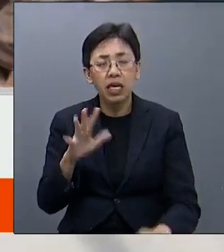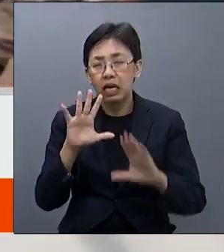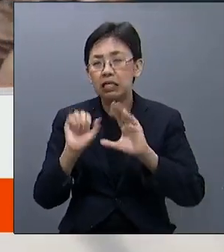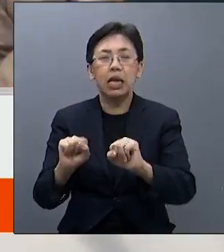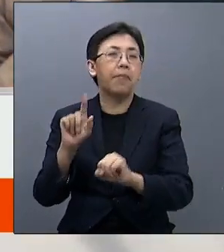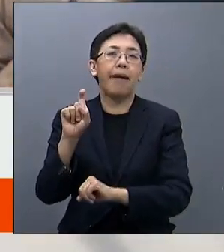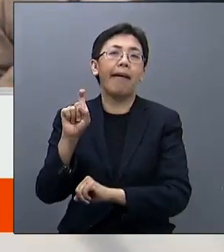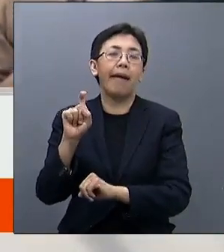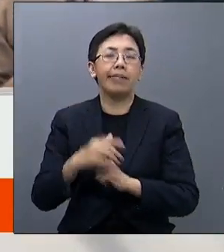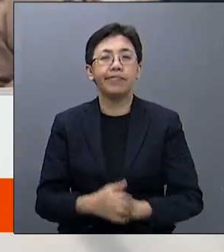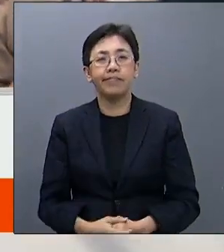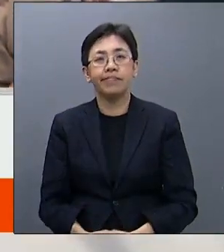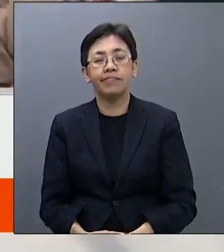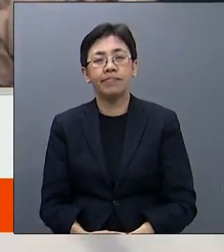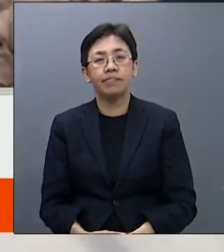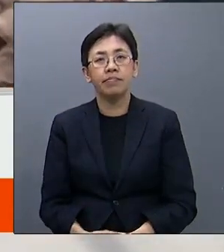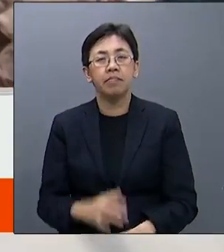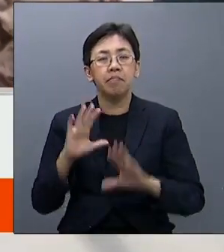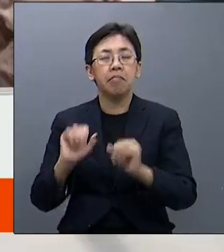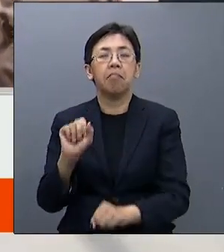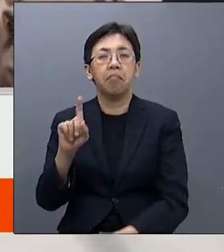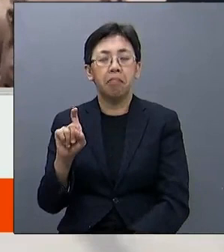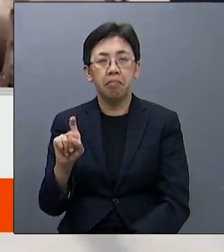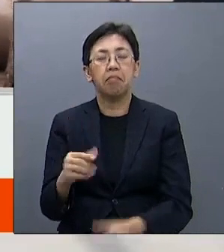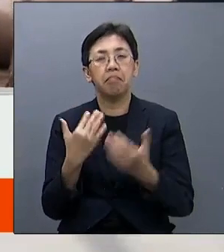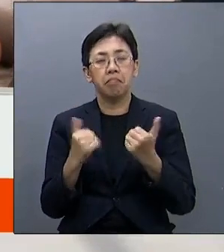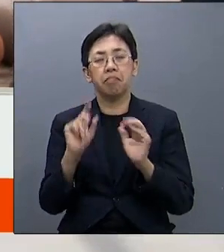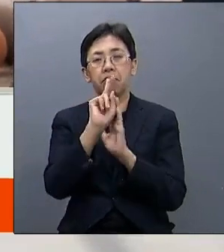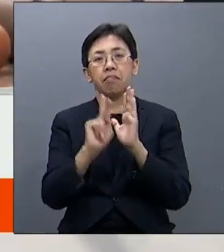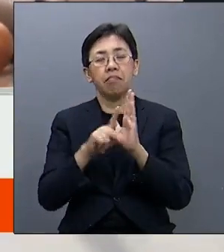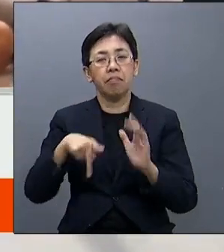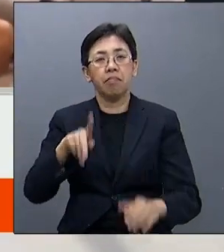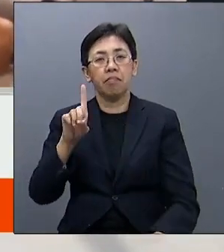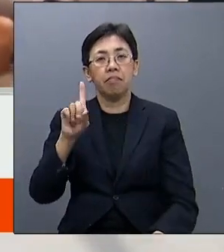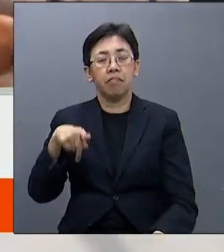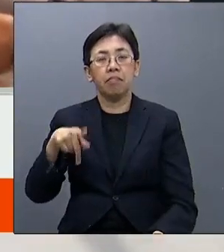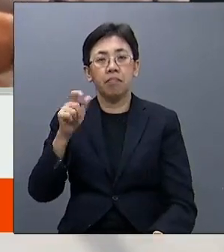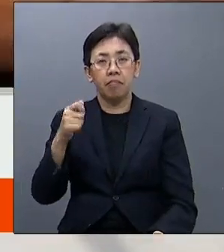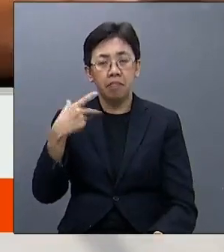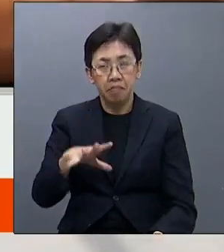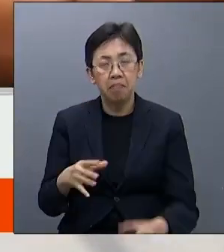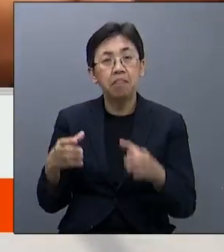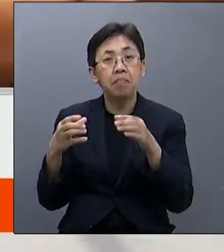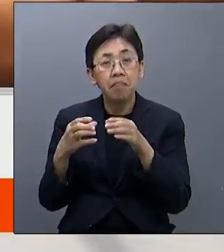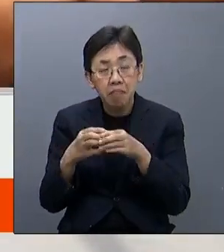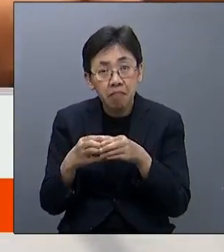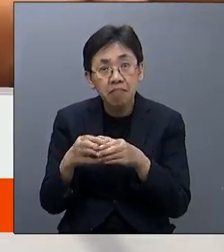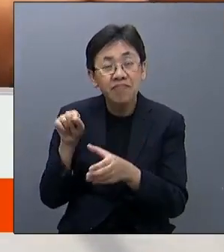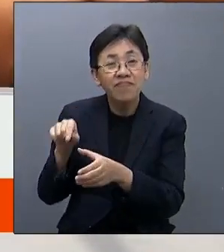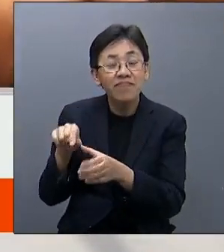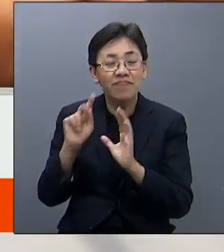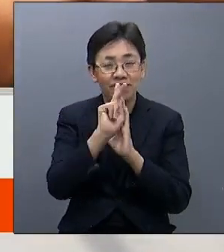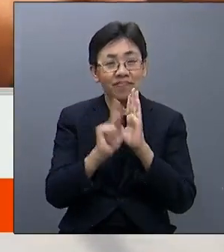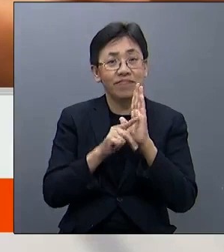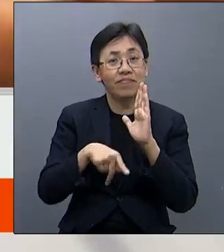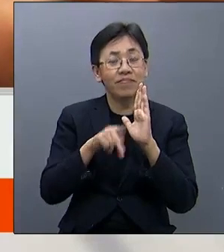ยนะครับเพราะฉะนั้นเนี่ยแต่ว่าเราก็ต้องเข้าใจก่อนว่าเหตุผลที่มีพรบนี้แล้วก็พรบไซเบอร์เนี่ยเ